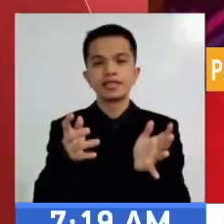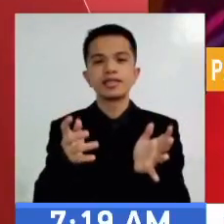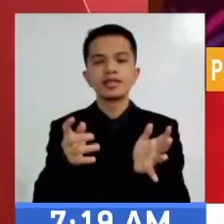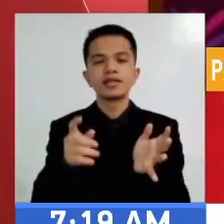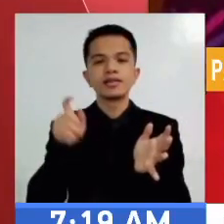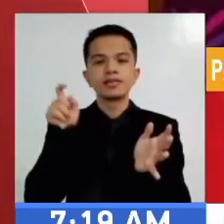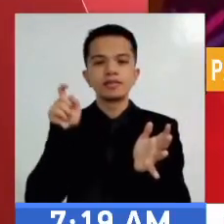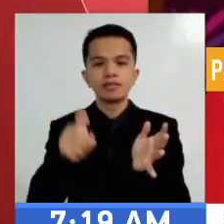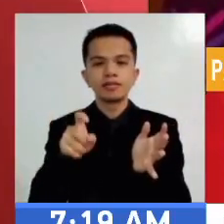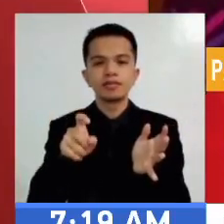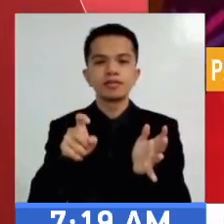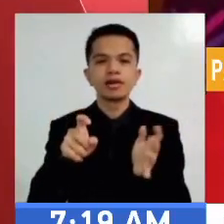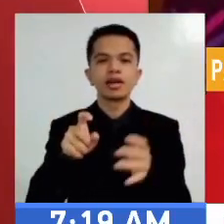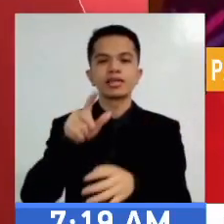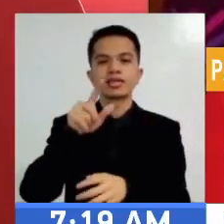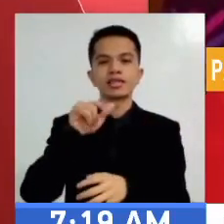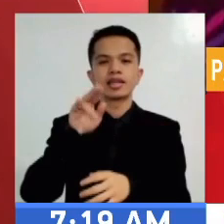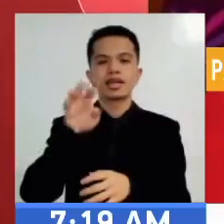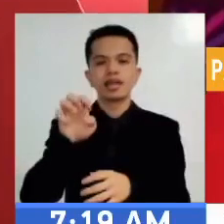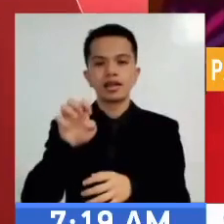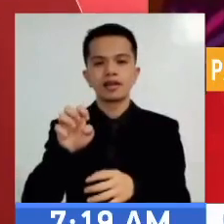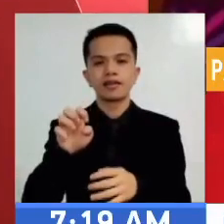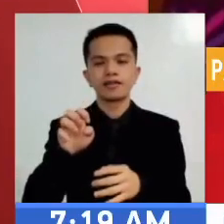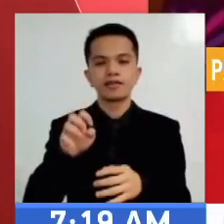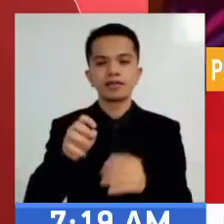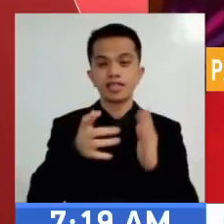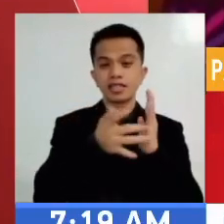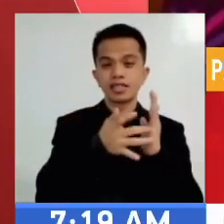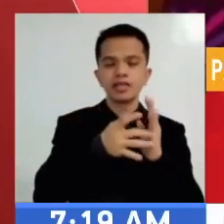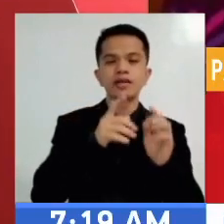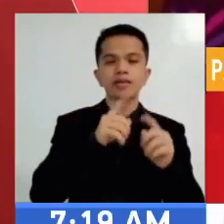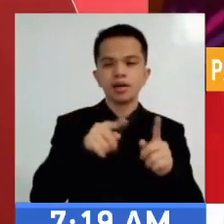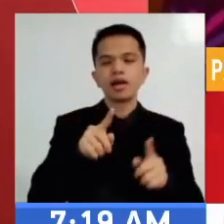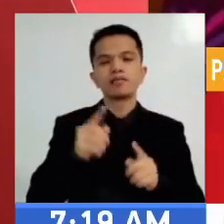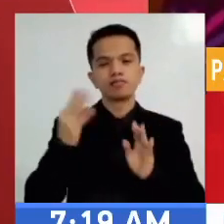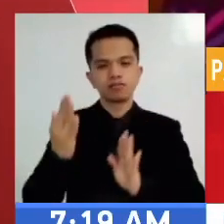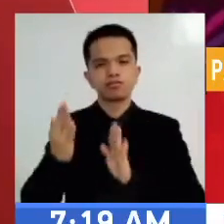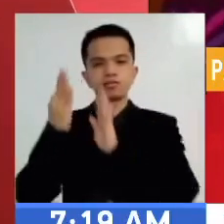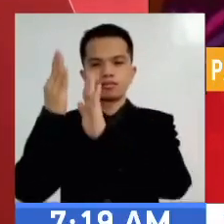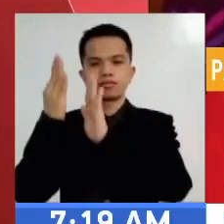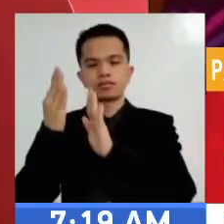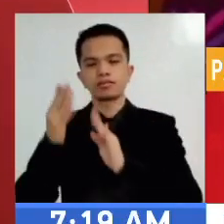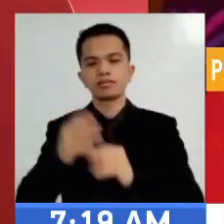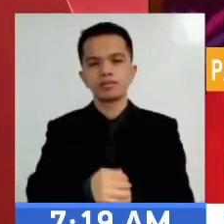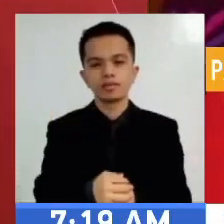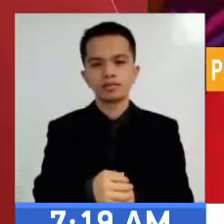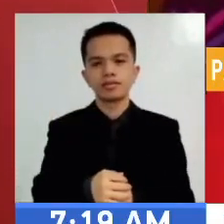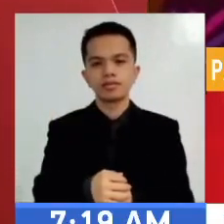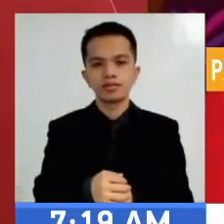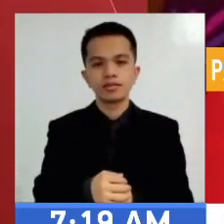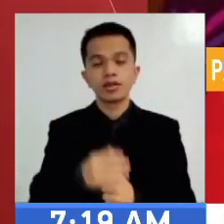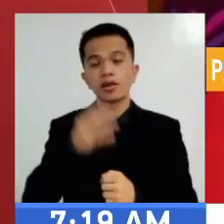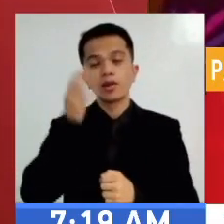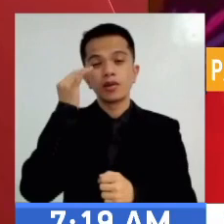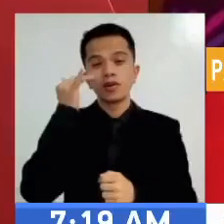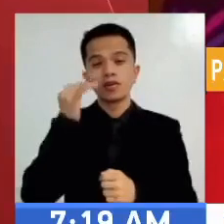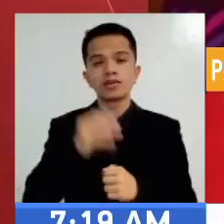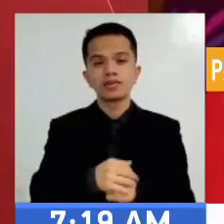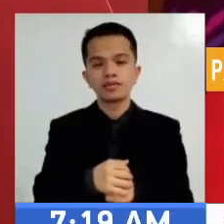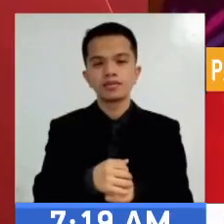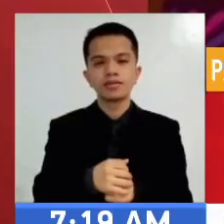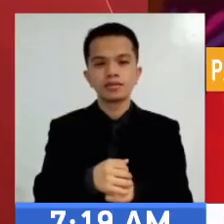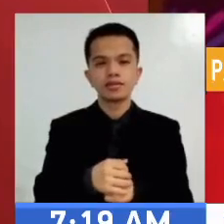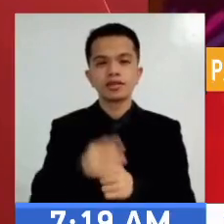live na hindi lang sa digital, kundi sa actual na pakikisa mo sa simbahan. Mm-hmm. At ang dahilan nun, ang ating faith, hindi lang yung personal